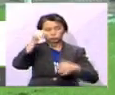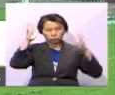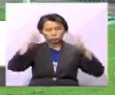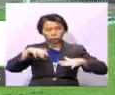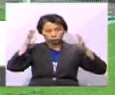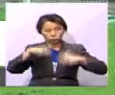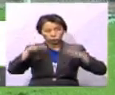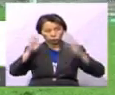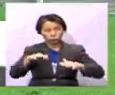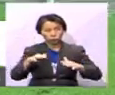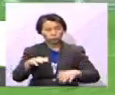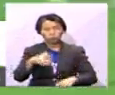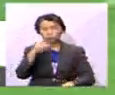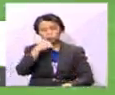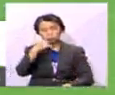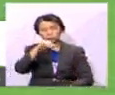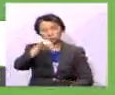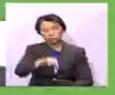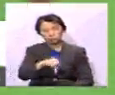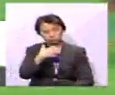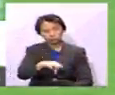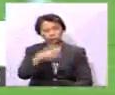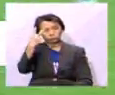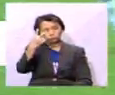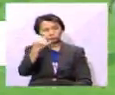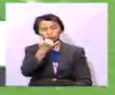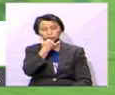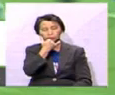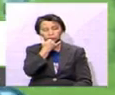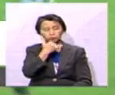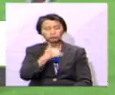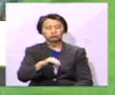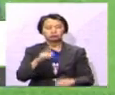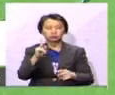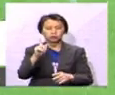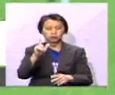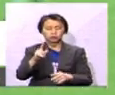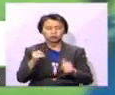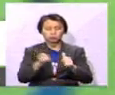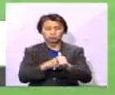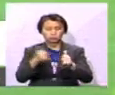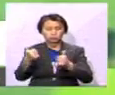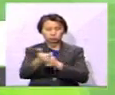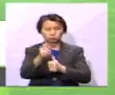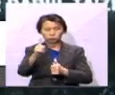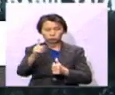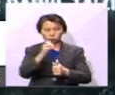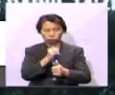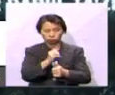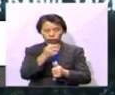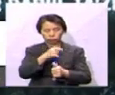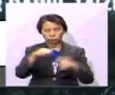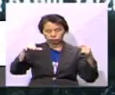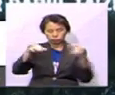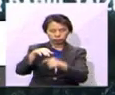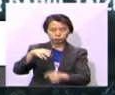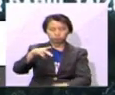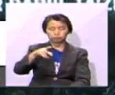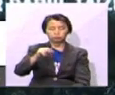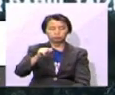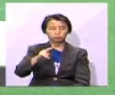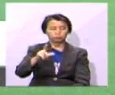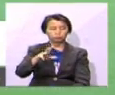lebat. Tidak rela ditewaskan selepas 2 kekalahan, The City Boys yang mendahului 1-0 hasil jaringan Paulo